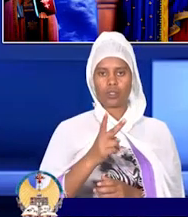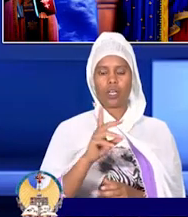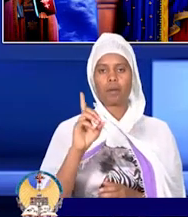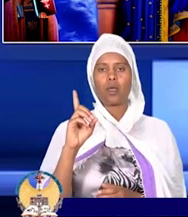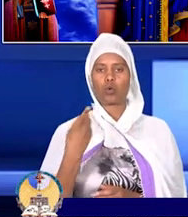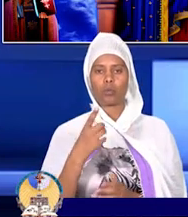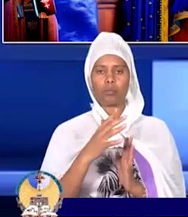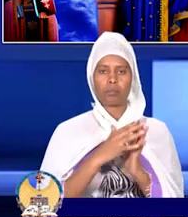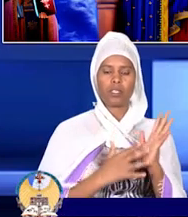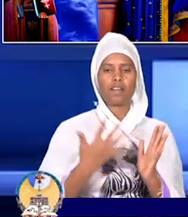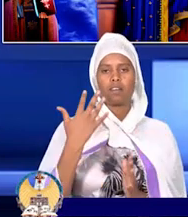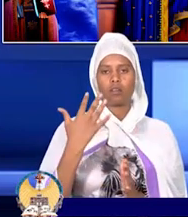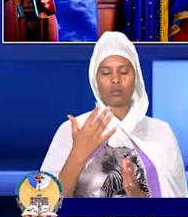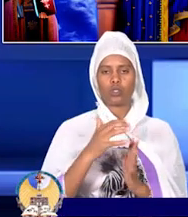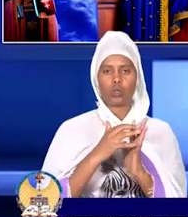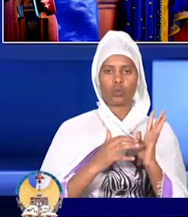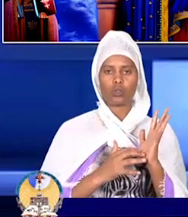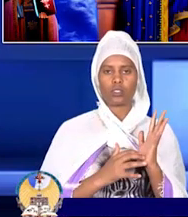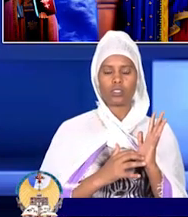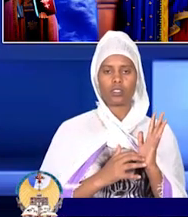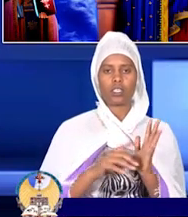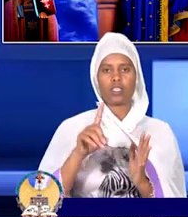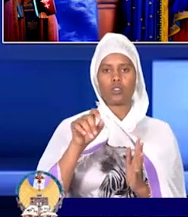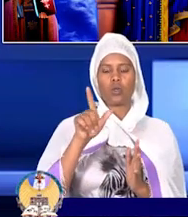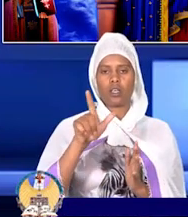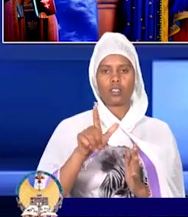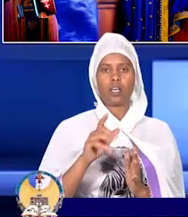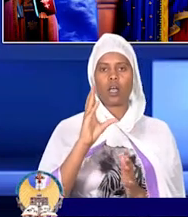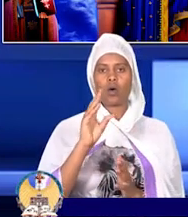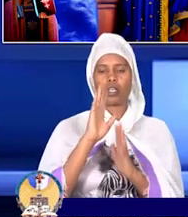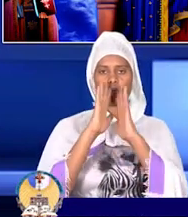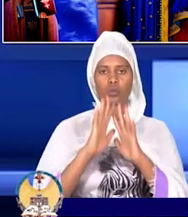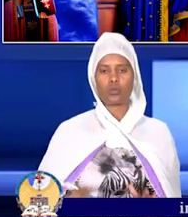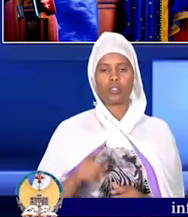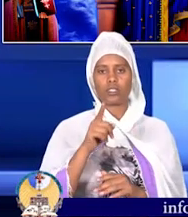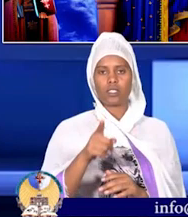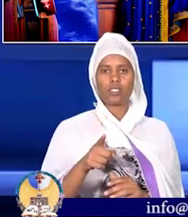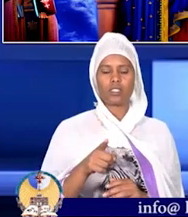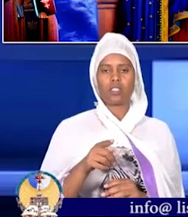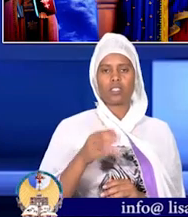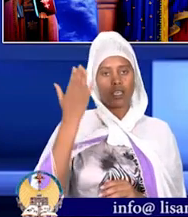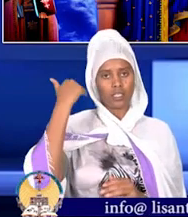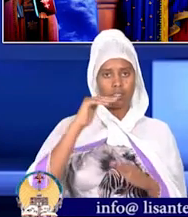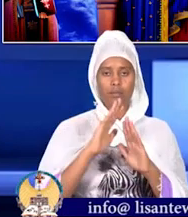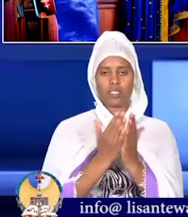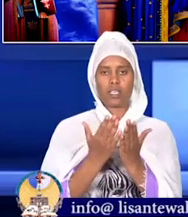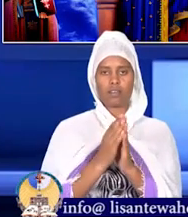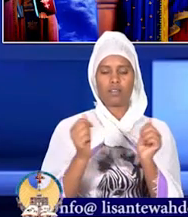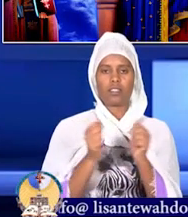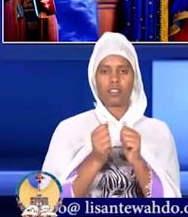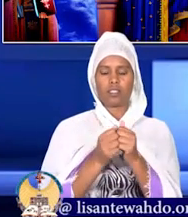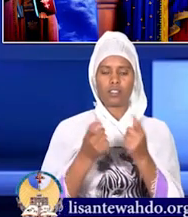ኣብነት ናይዚ ክንርኢ ኣብ ያዕቆብ ምዕራፍ 5 ቁፅሪ 17 ሃዋርያ ቅዱስ ነቲ ናይ ብሉይ